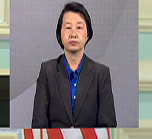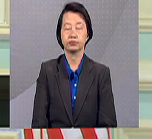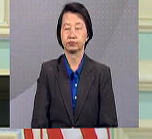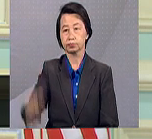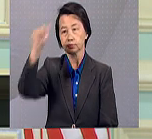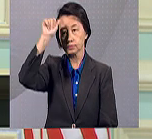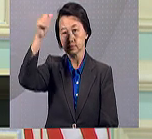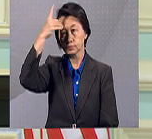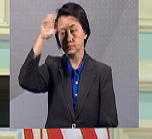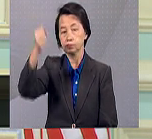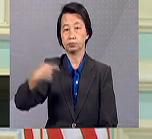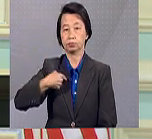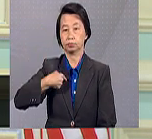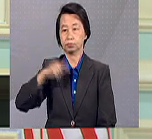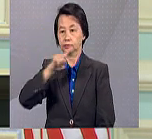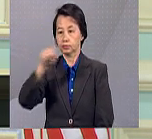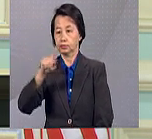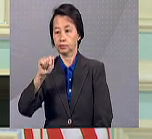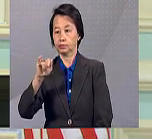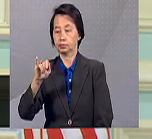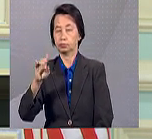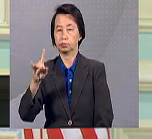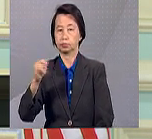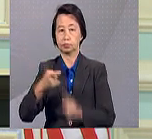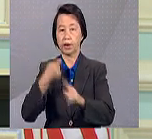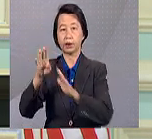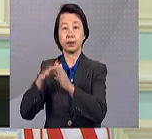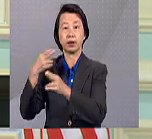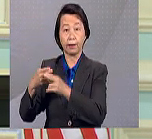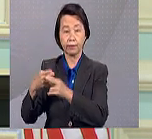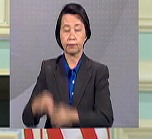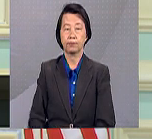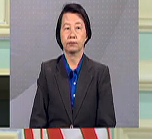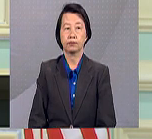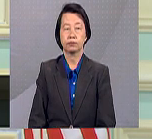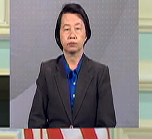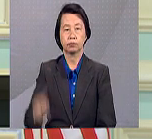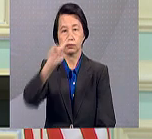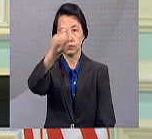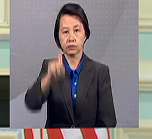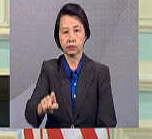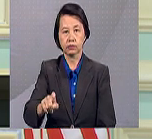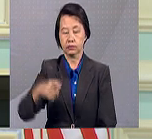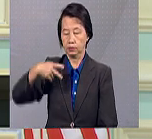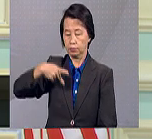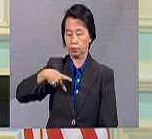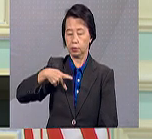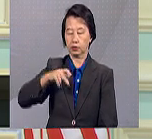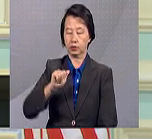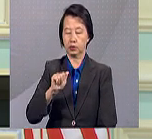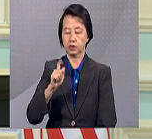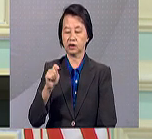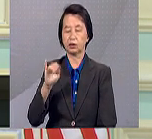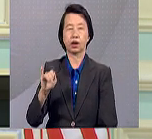Assalamualaikum Dato' Sri. Ya. Saya Zaidi dari Bernama. Dato' Sri, soalan berkaitan parti Dato' Sri. Parti, okey.